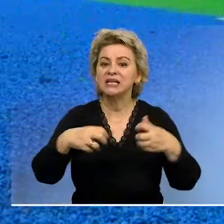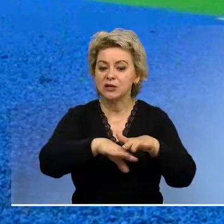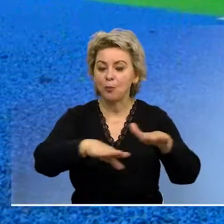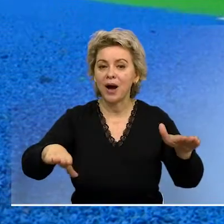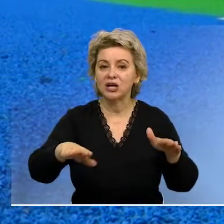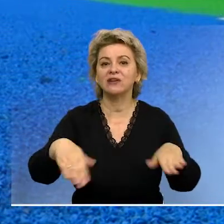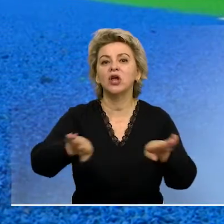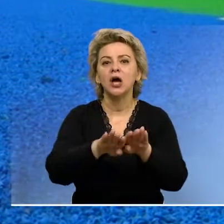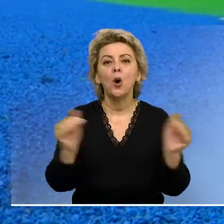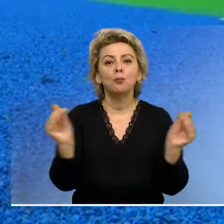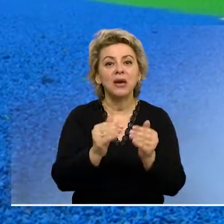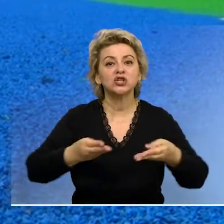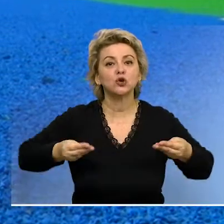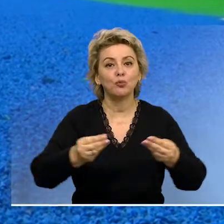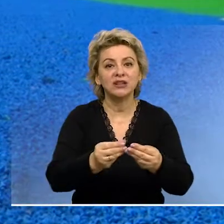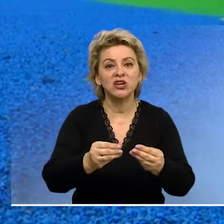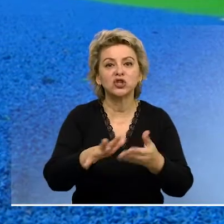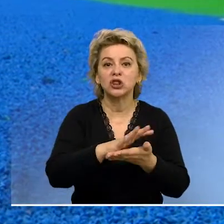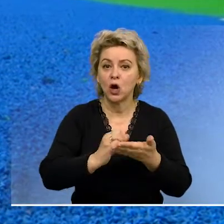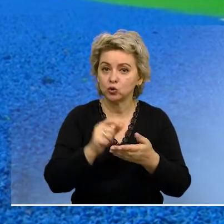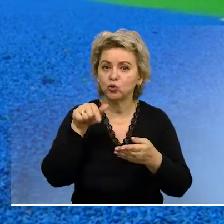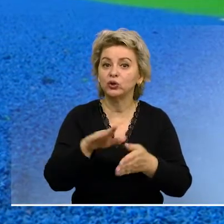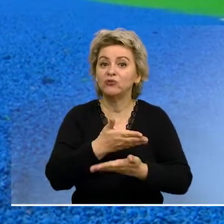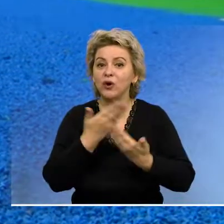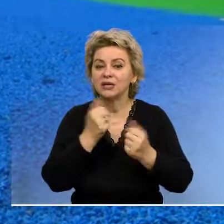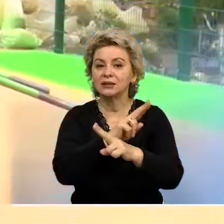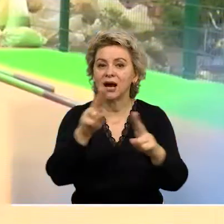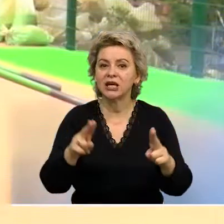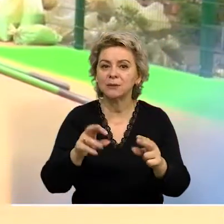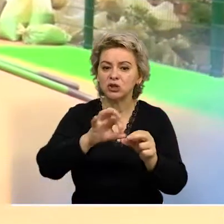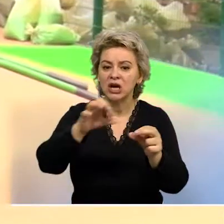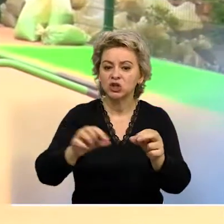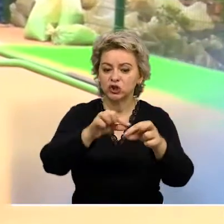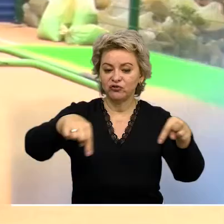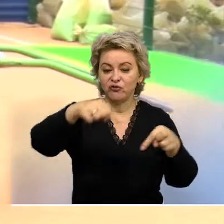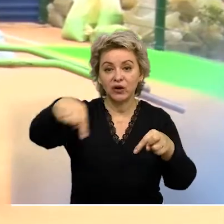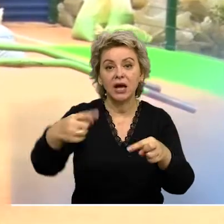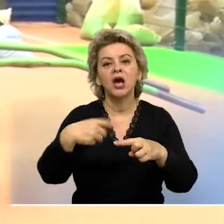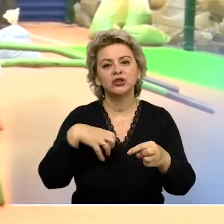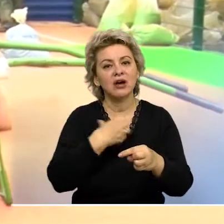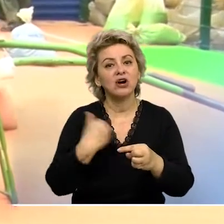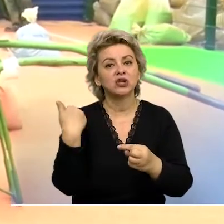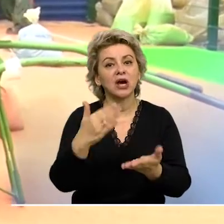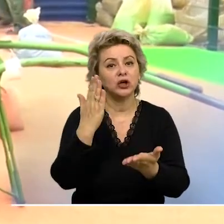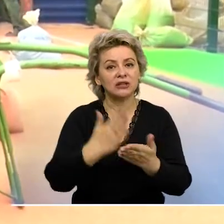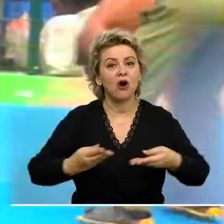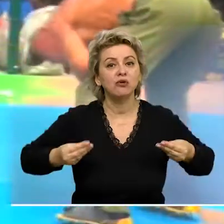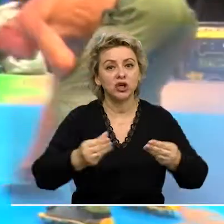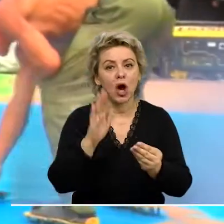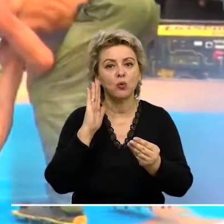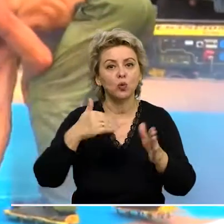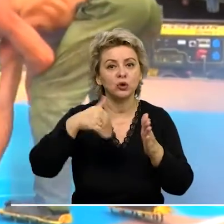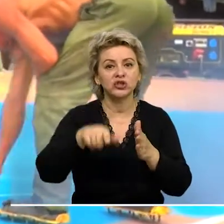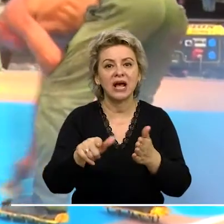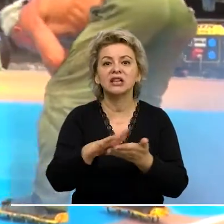раз. Спортивное резиновое покрытие наливного типа меньше подвержено износу. У него отсутствуют какие-либо швы. Это очень важно, так как